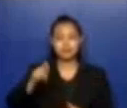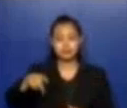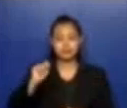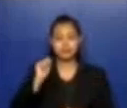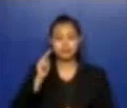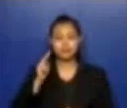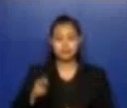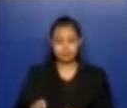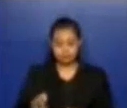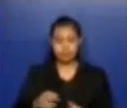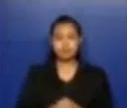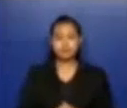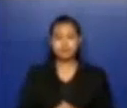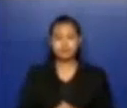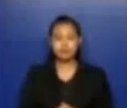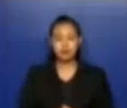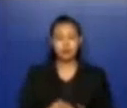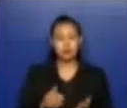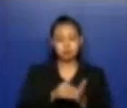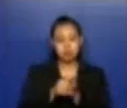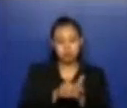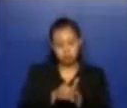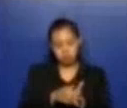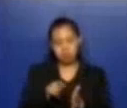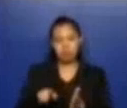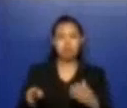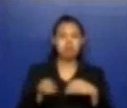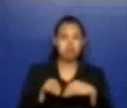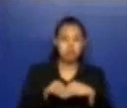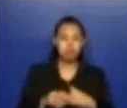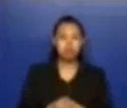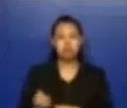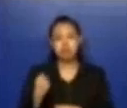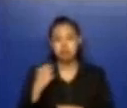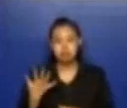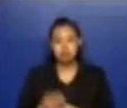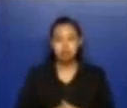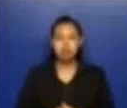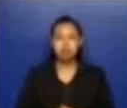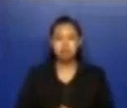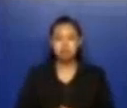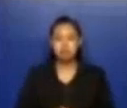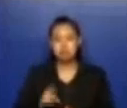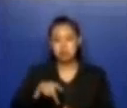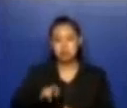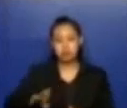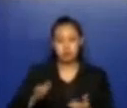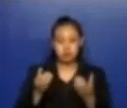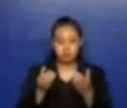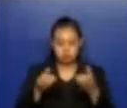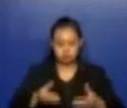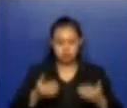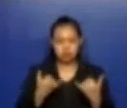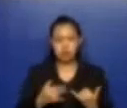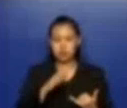อลงผมมั่นใจครับว่าเมื่อพระราชบัญญัตินี้หากผ่านสภาไปและประกาศใ